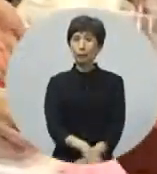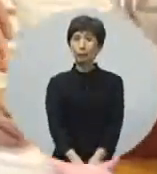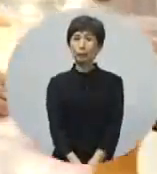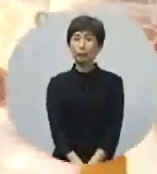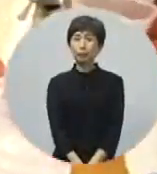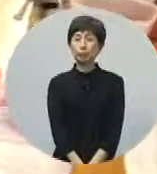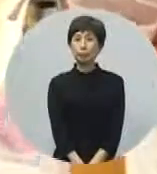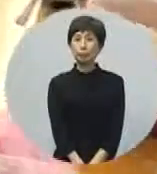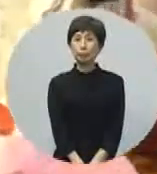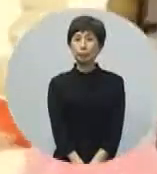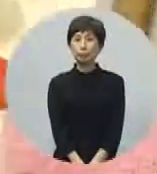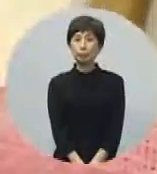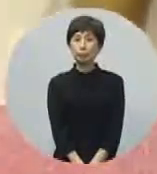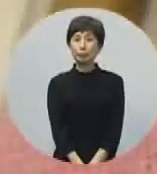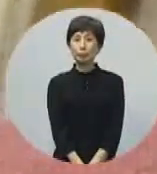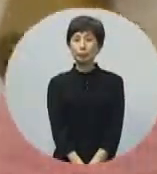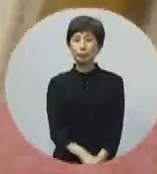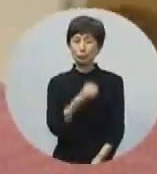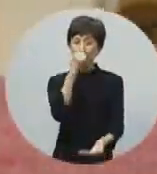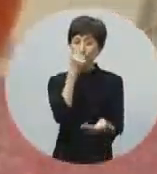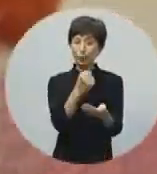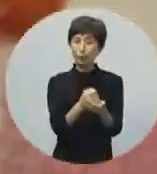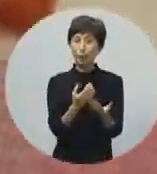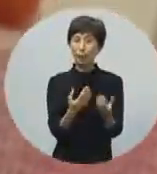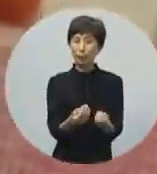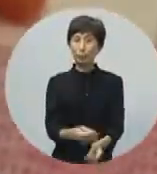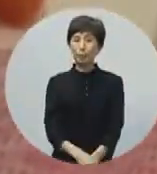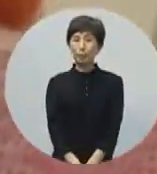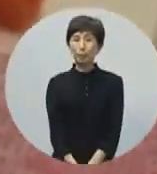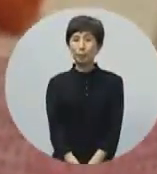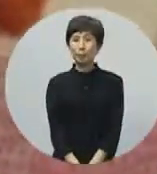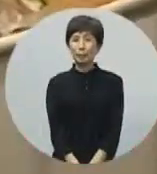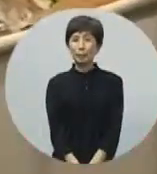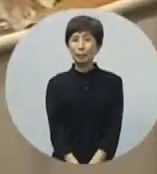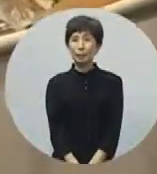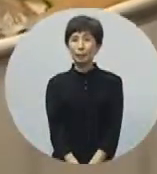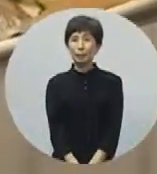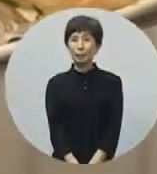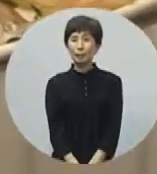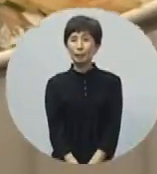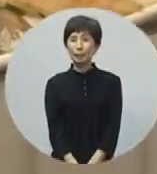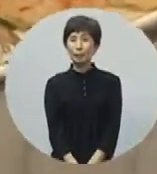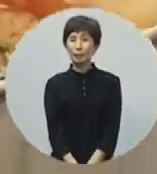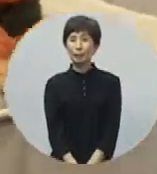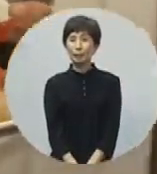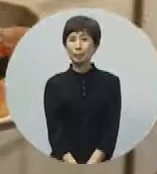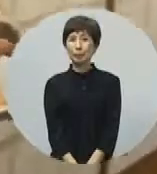はい、 ほら、できた。 寿司だ、寿司だ。できちゃいました。